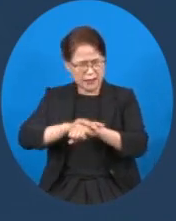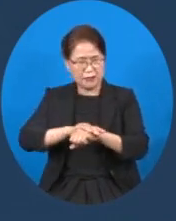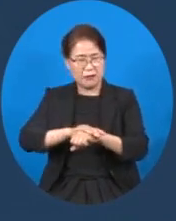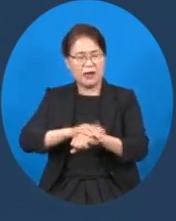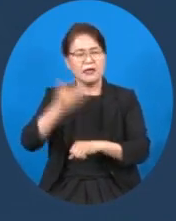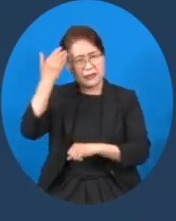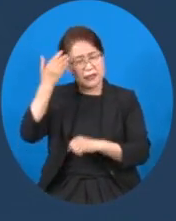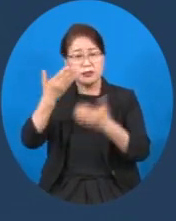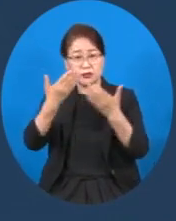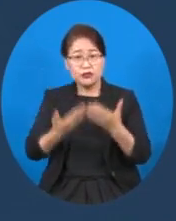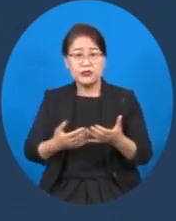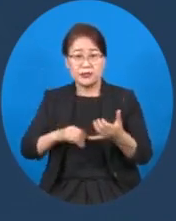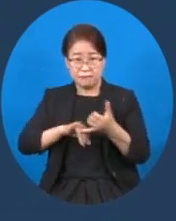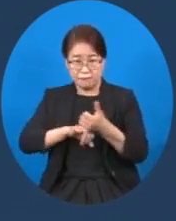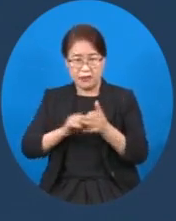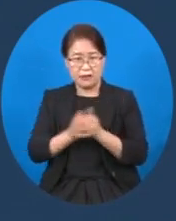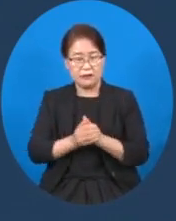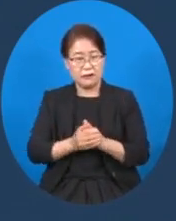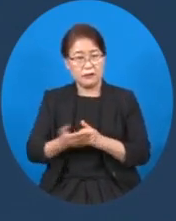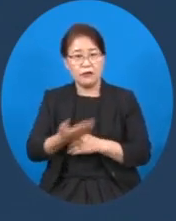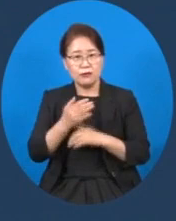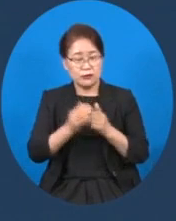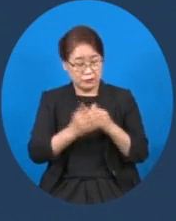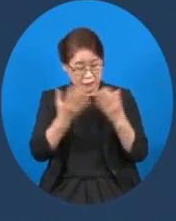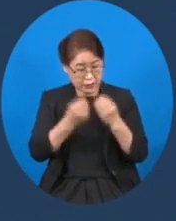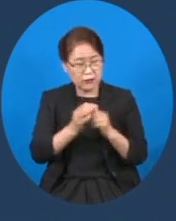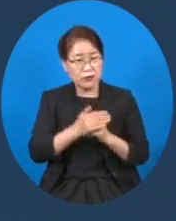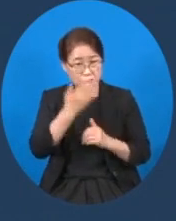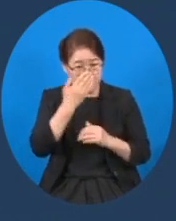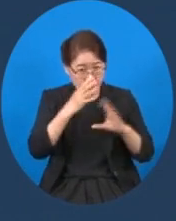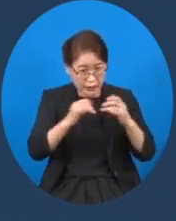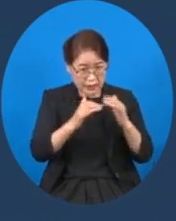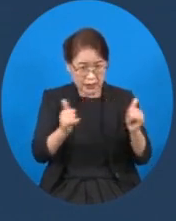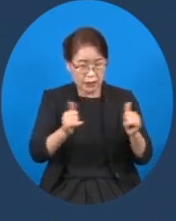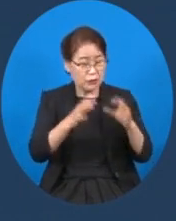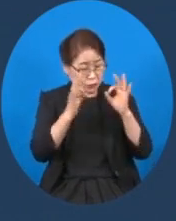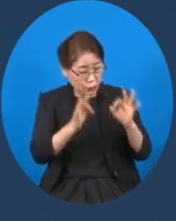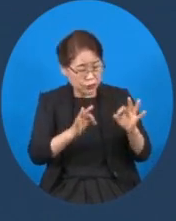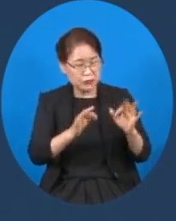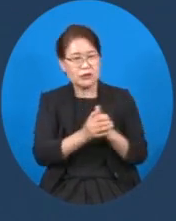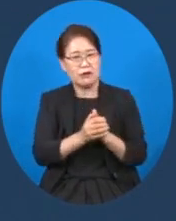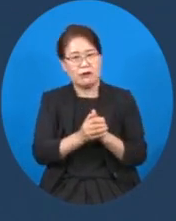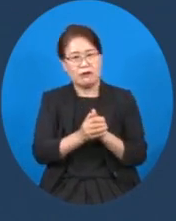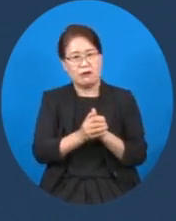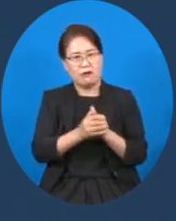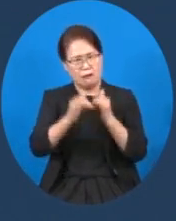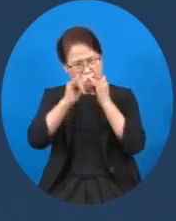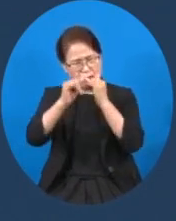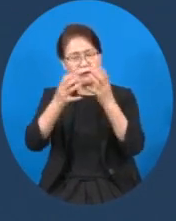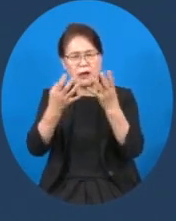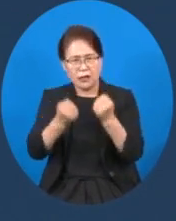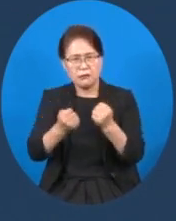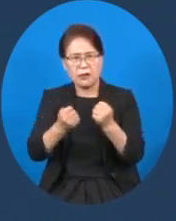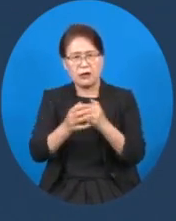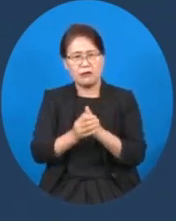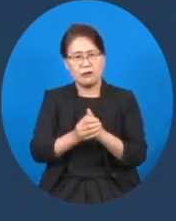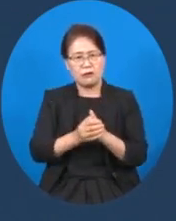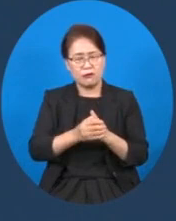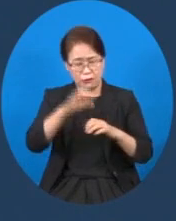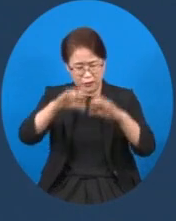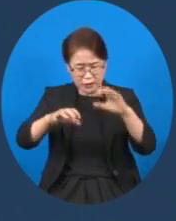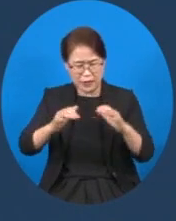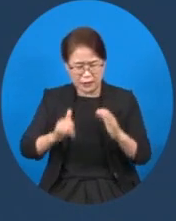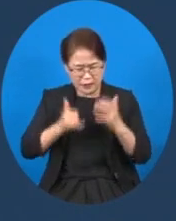거예요. 여러분, 유대인들을 보십시오. 뭐 유대인들이 노벨상도 가장 많이 받았고 세계 각